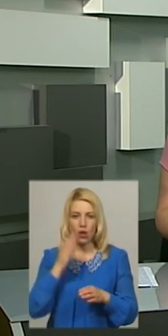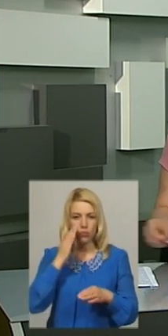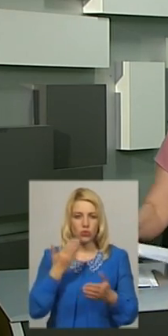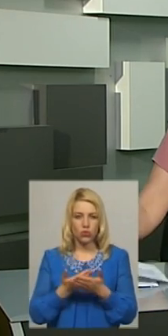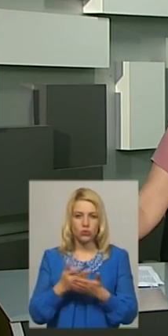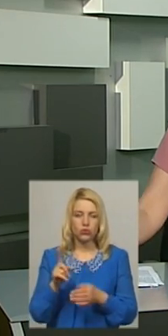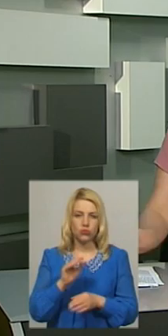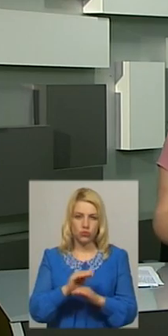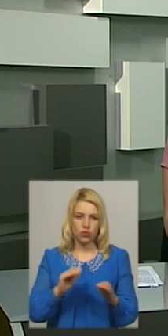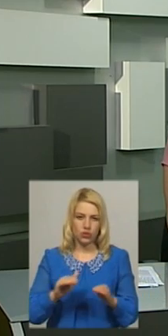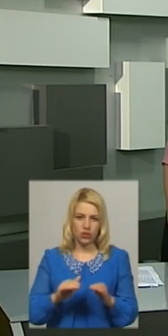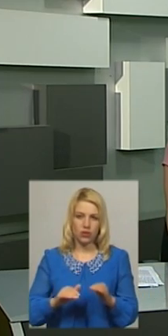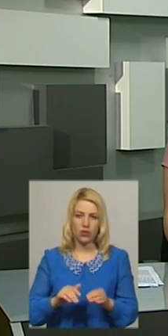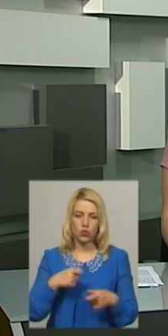дітьми.